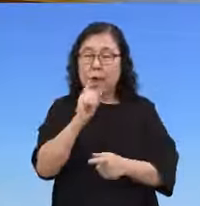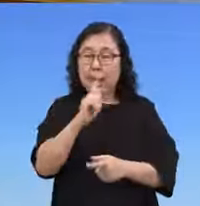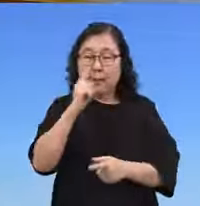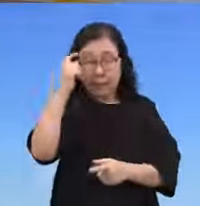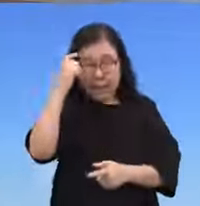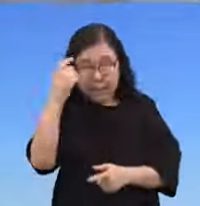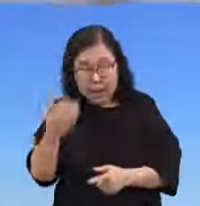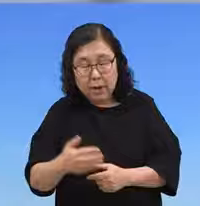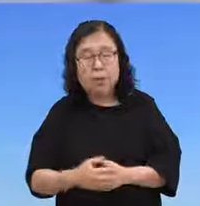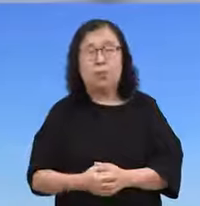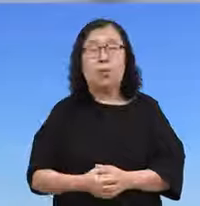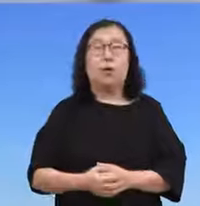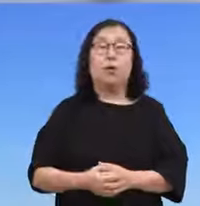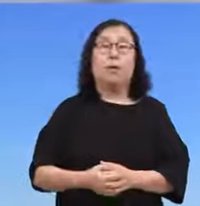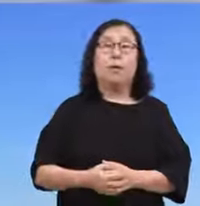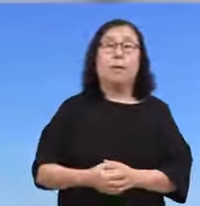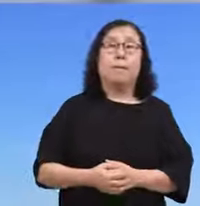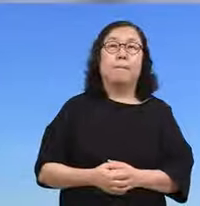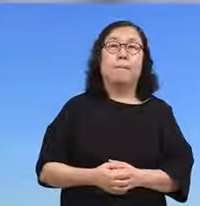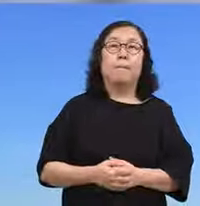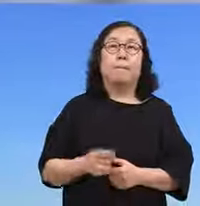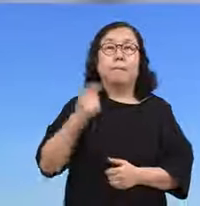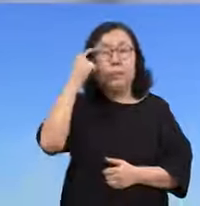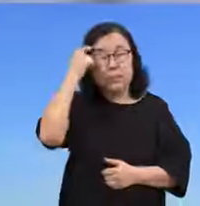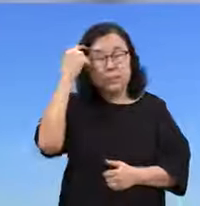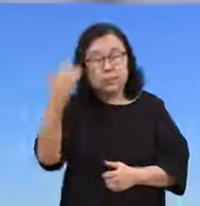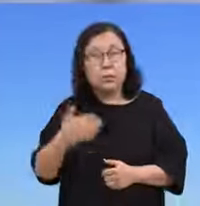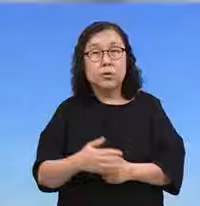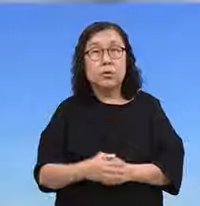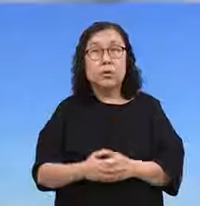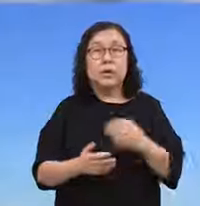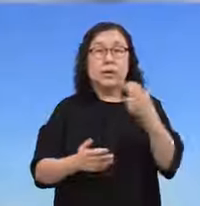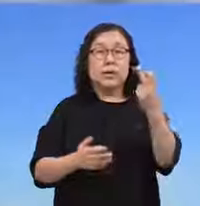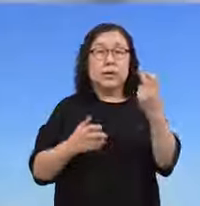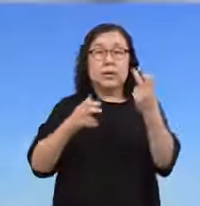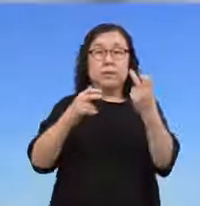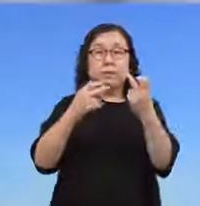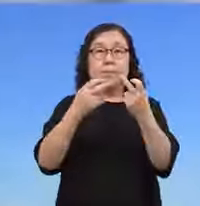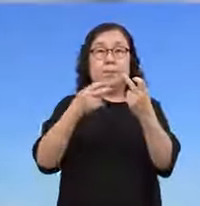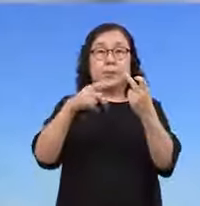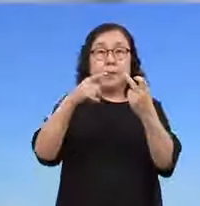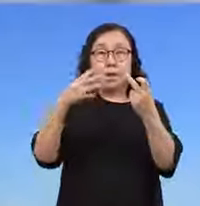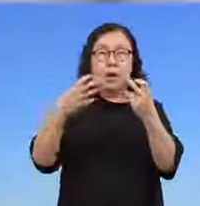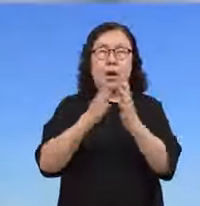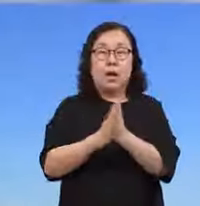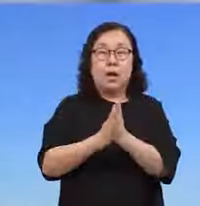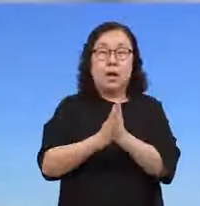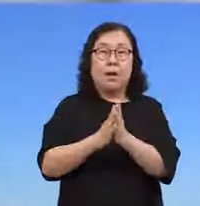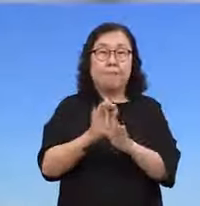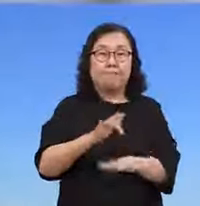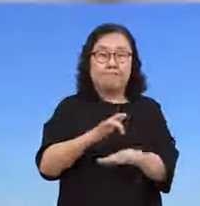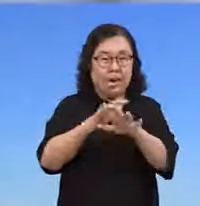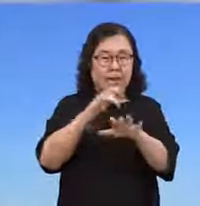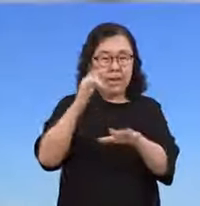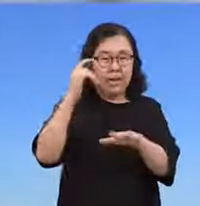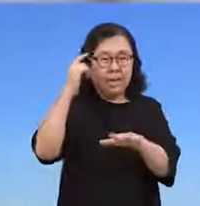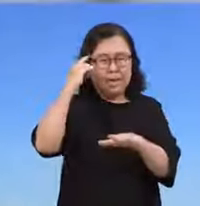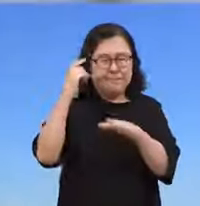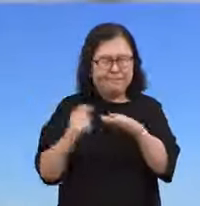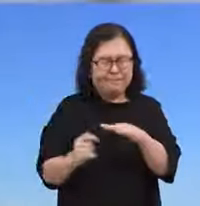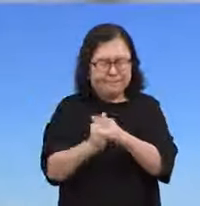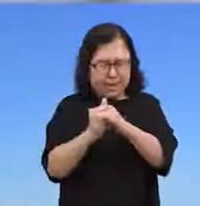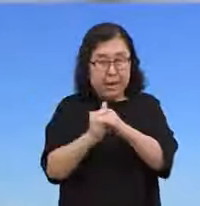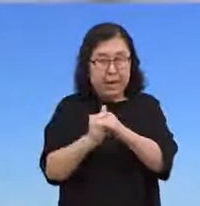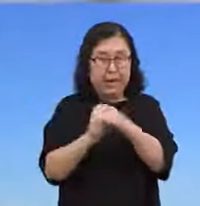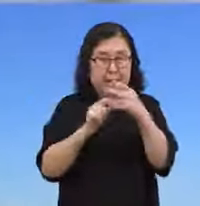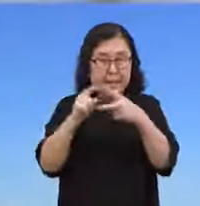달아놨을까요? 이 질문은요, 11절에 나오는 마귀의 간계를 이해하면은 사도 바울의